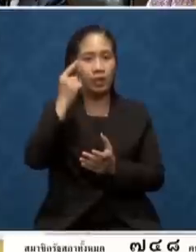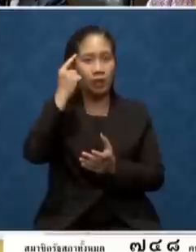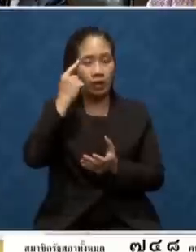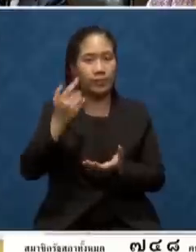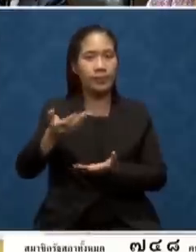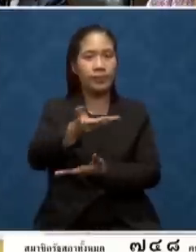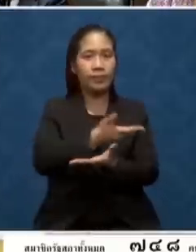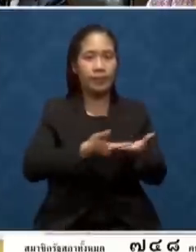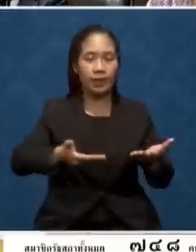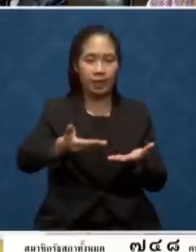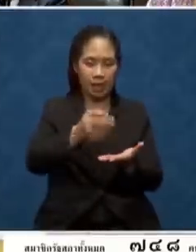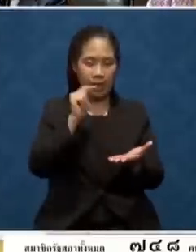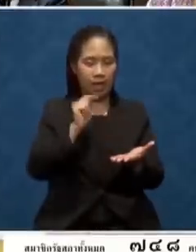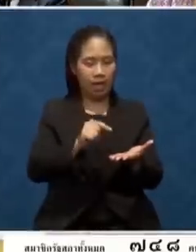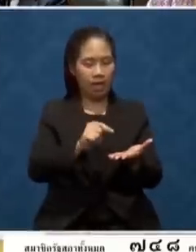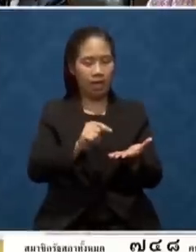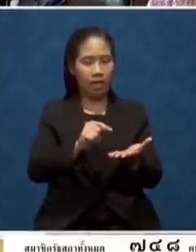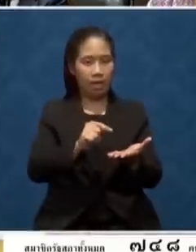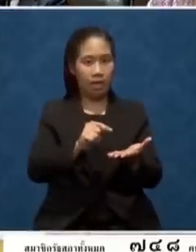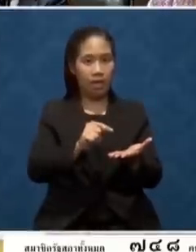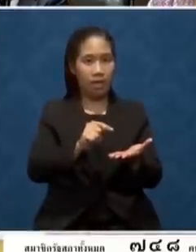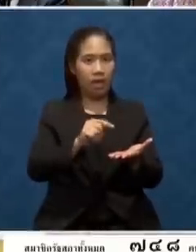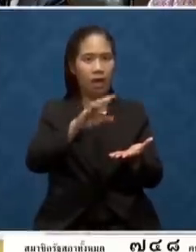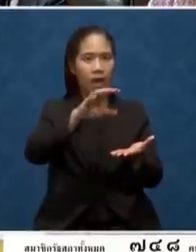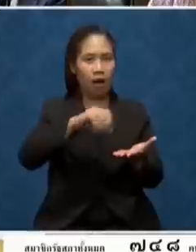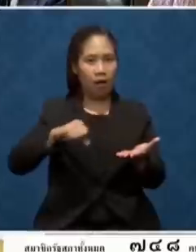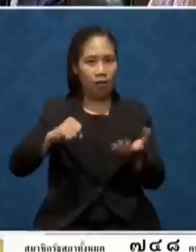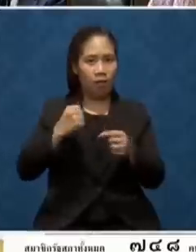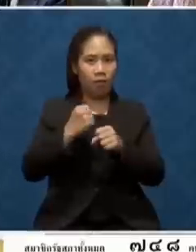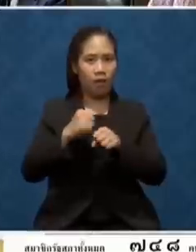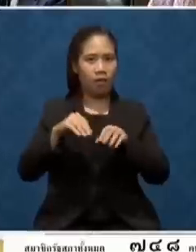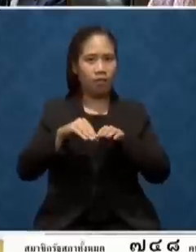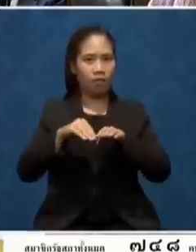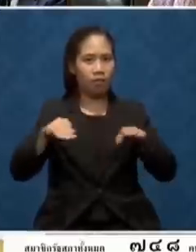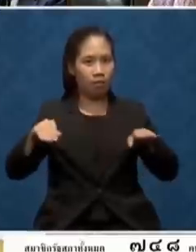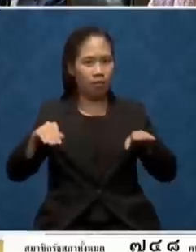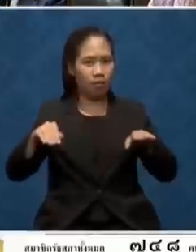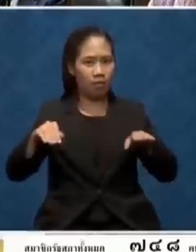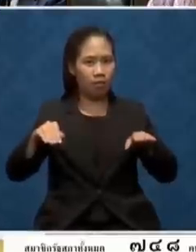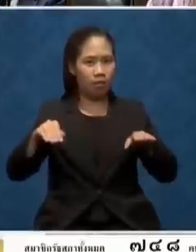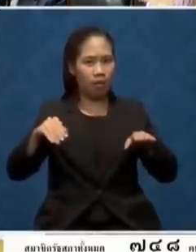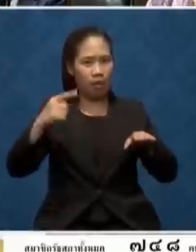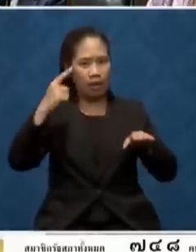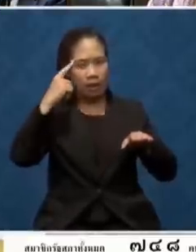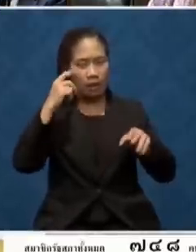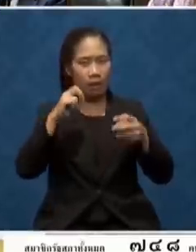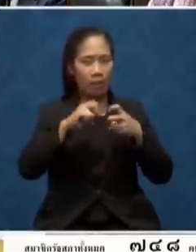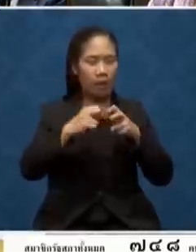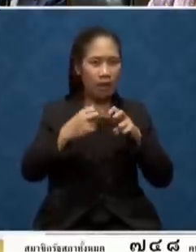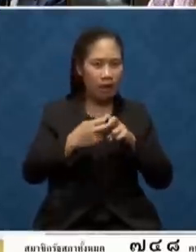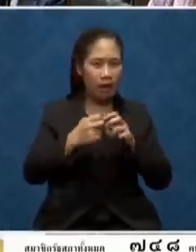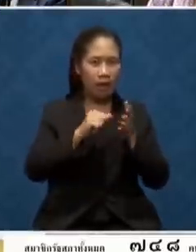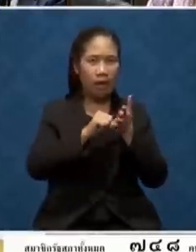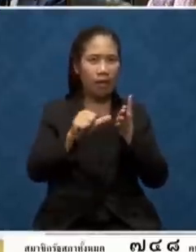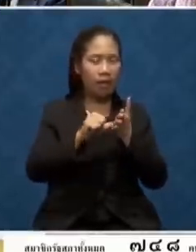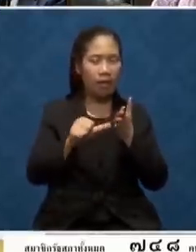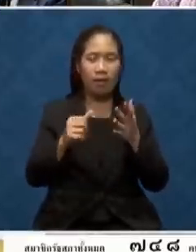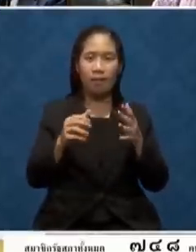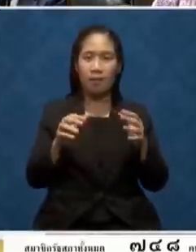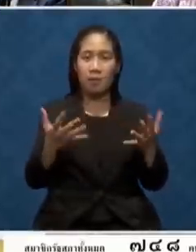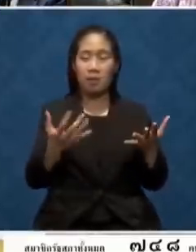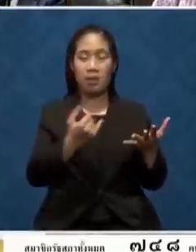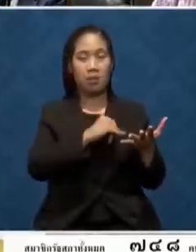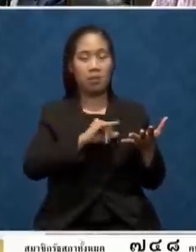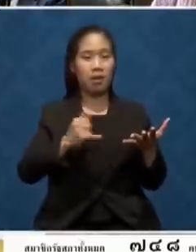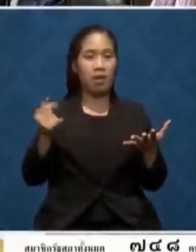ความนี้นำไปสู่บรรทัดฐานที่ไม่เป็นทางออกไม่แก้ปัญหาแต่อาจจะนำ